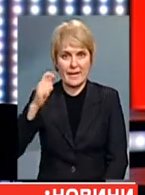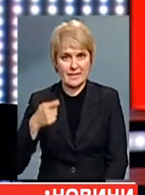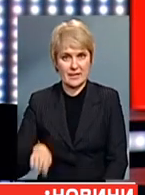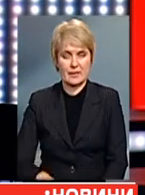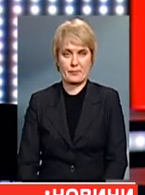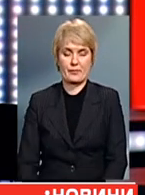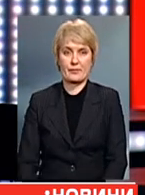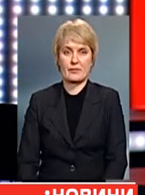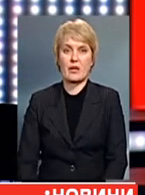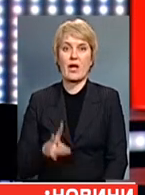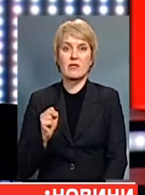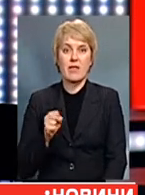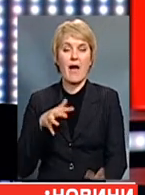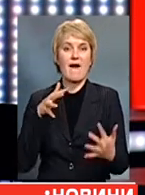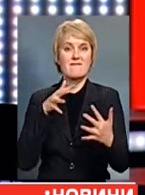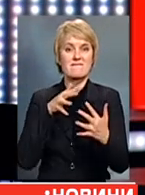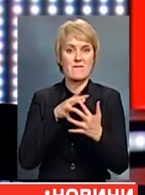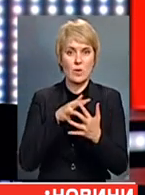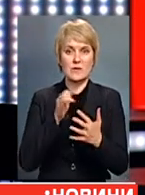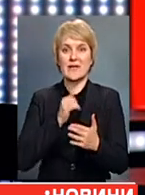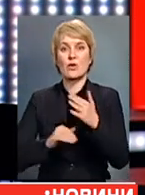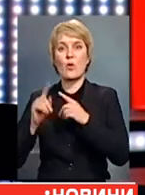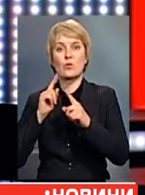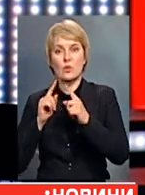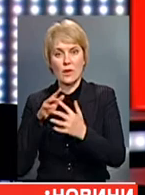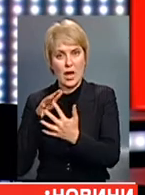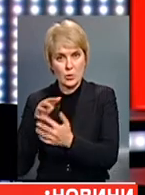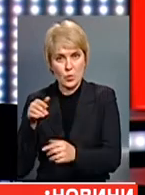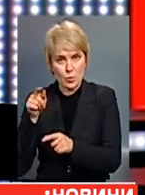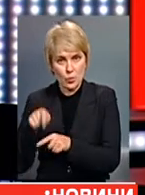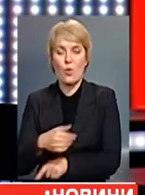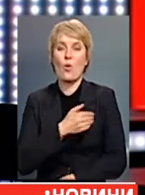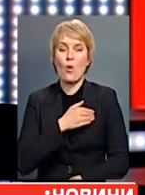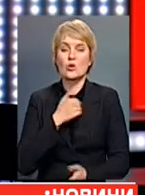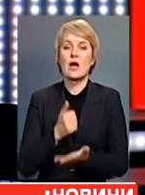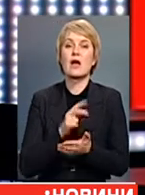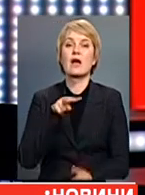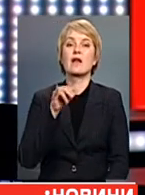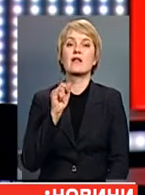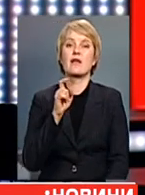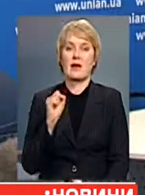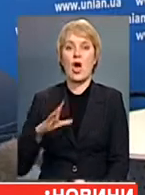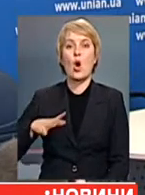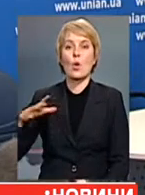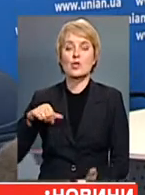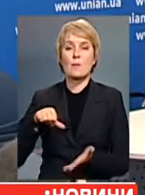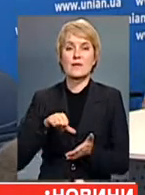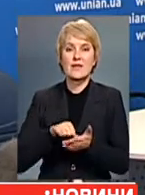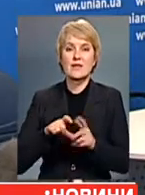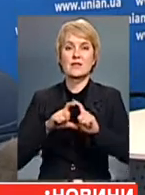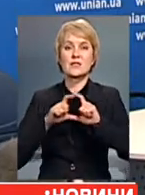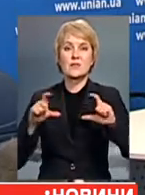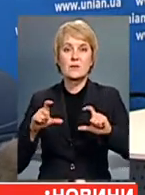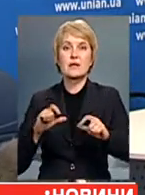На фронт до Верховної Ради збирається Ілля Ківа, колишній начальник департаменту Нацполіції з протидії наркозлочинності. І саме тому, каже, відмовився від